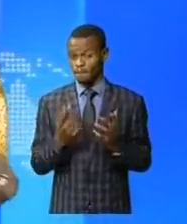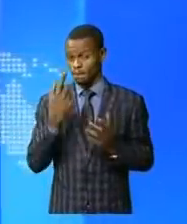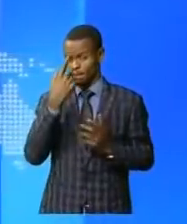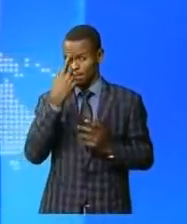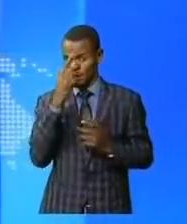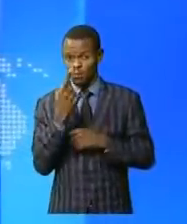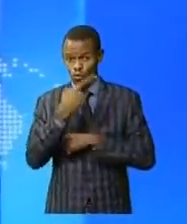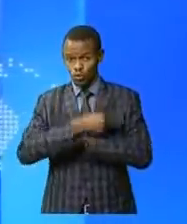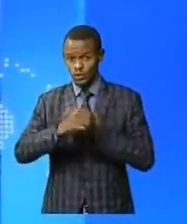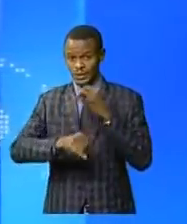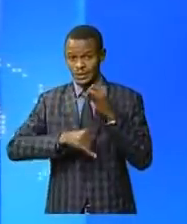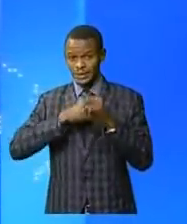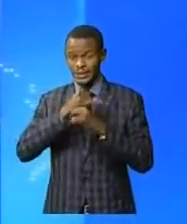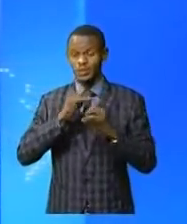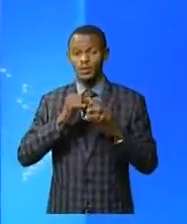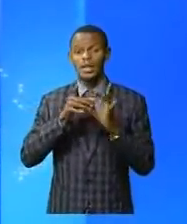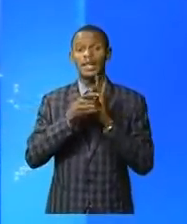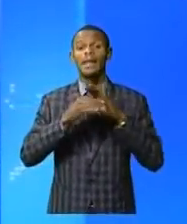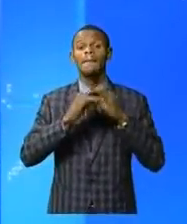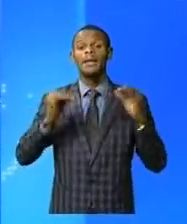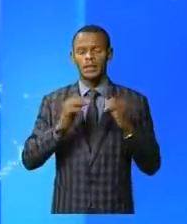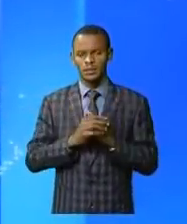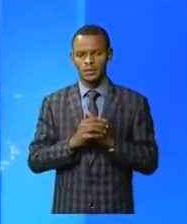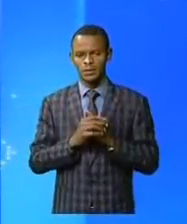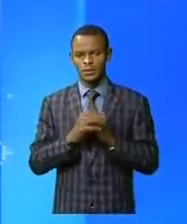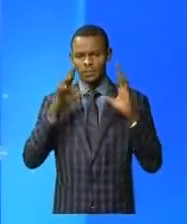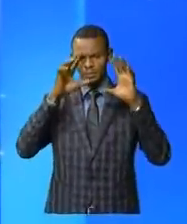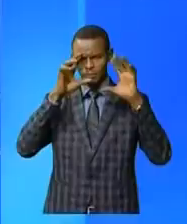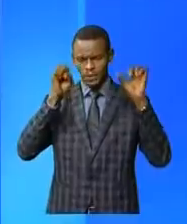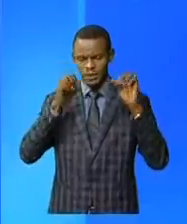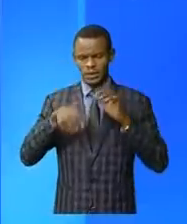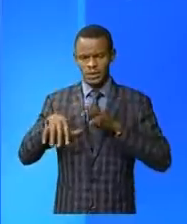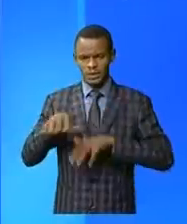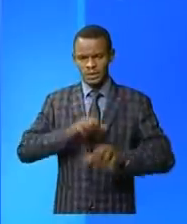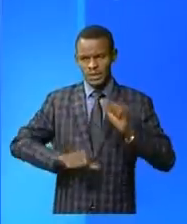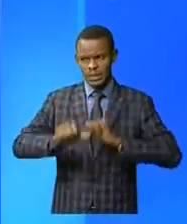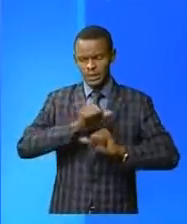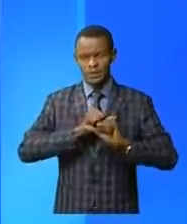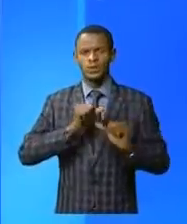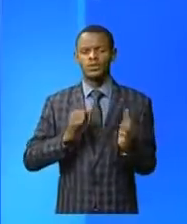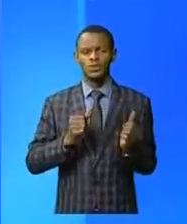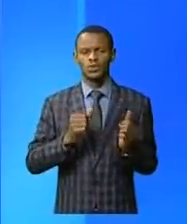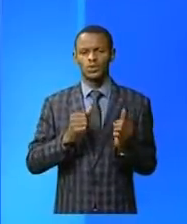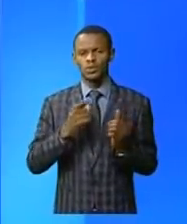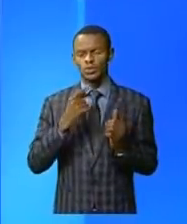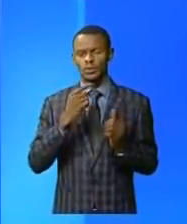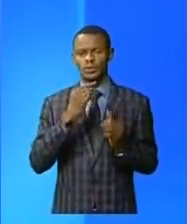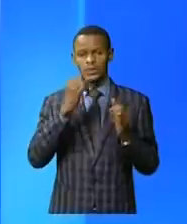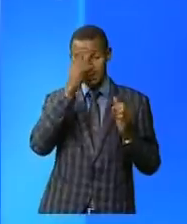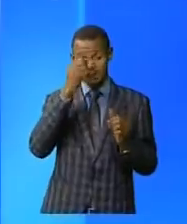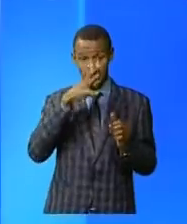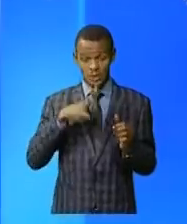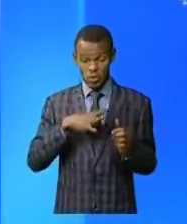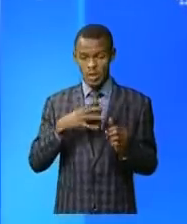journée internationale de la paix, le président de l'Action citoyenne contre les antivaleurs plaide pour la poursuite de la pacification